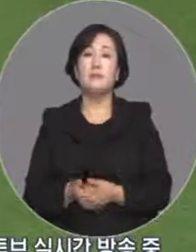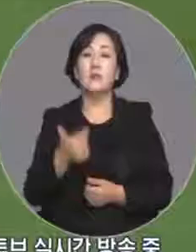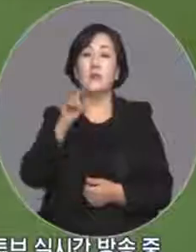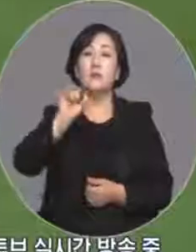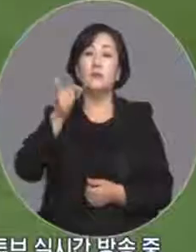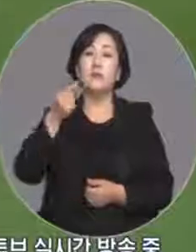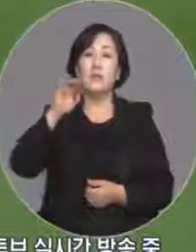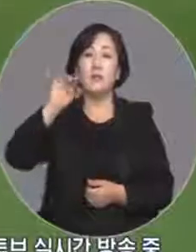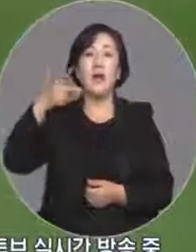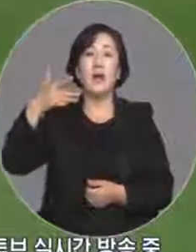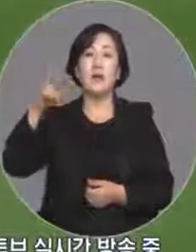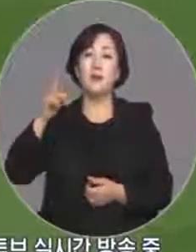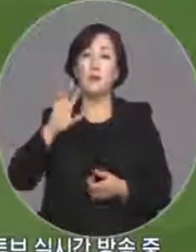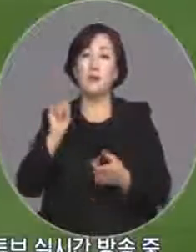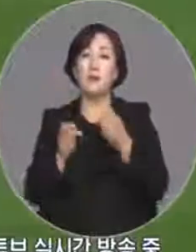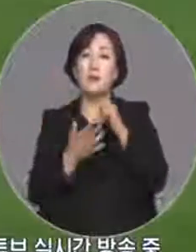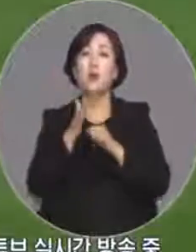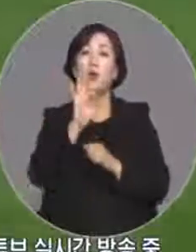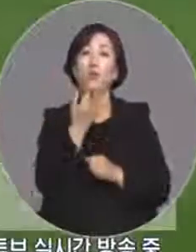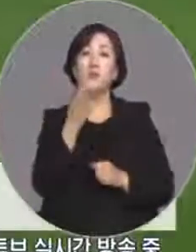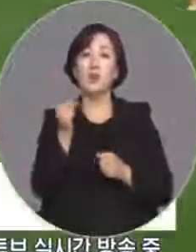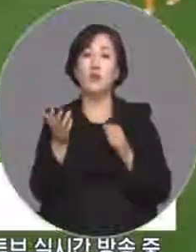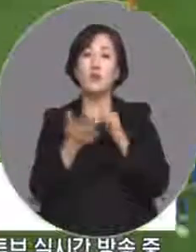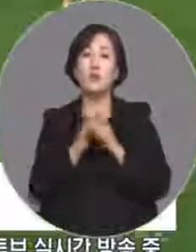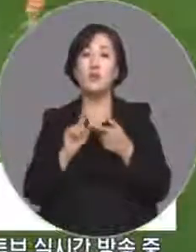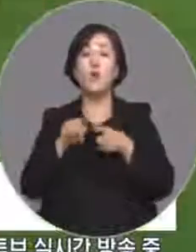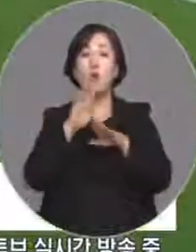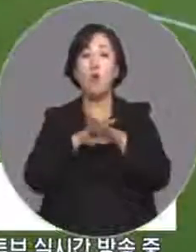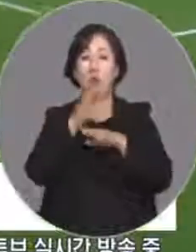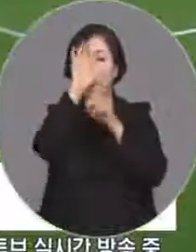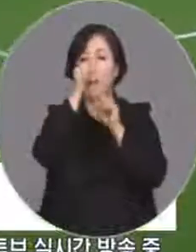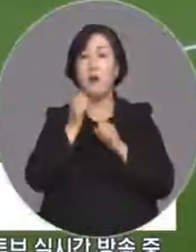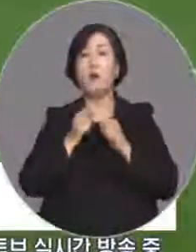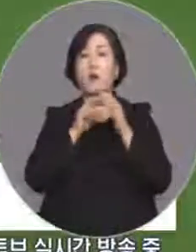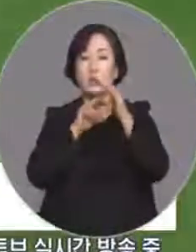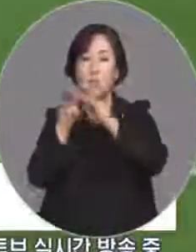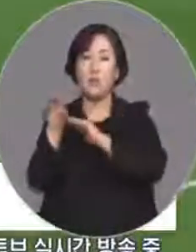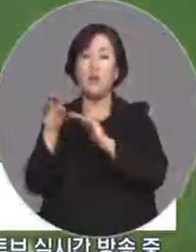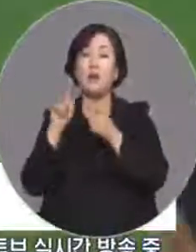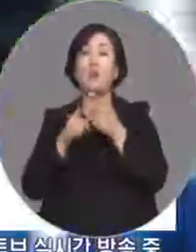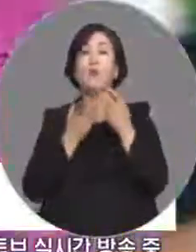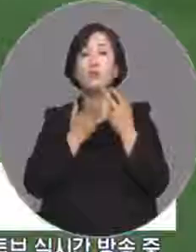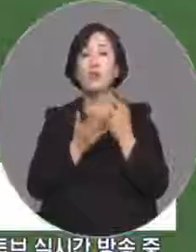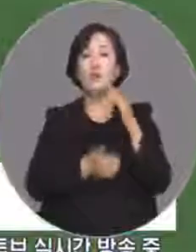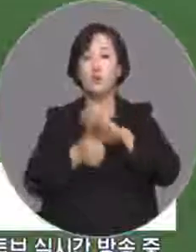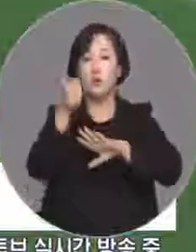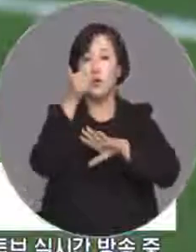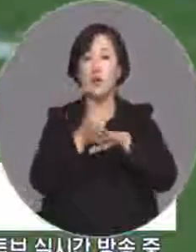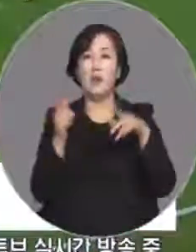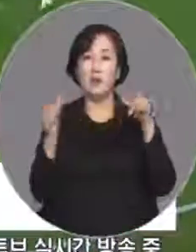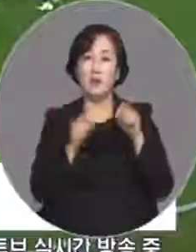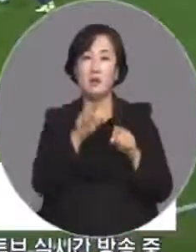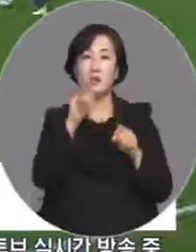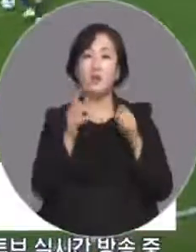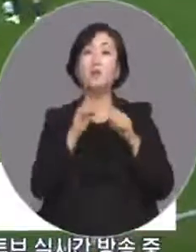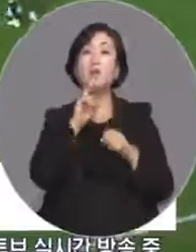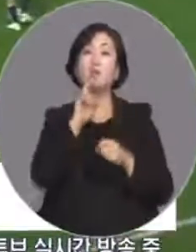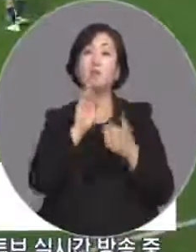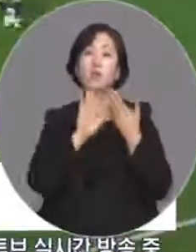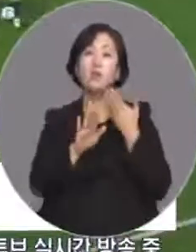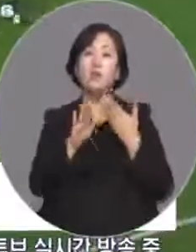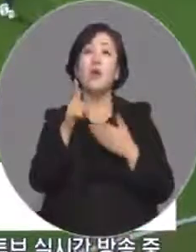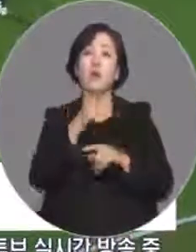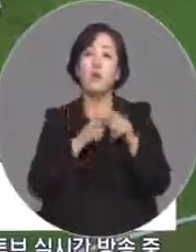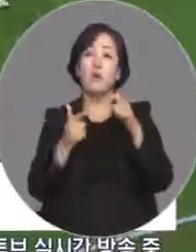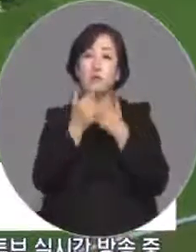윤빛가람의 송구 패스를 받은 오세훈이 왼발 터닝슛으로 제주의 골망을 가릅니다. 20분 뒤 한